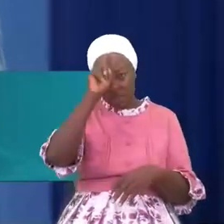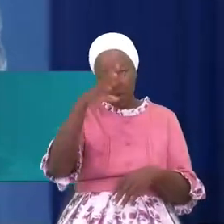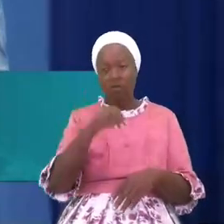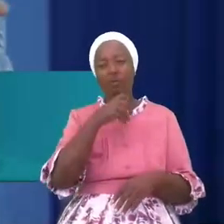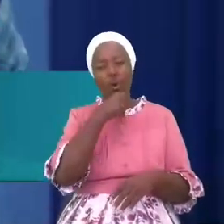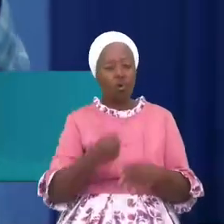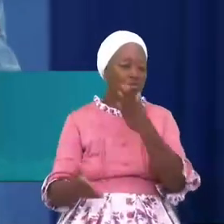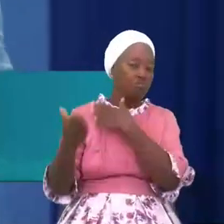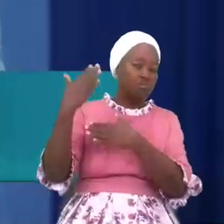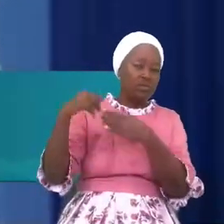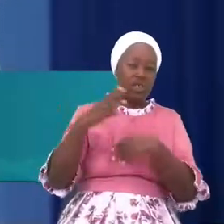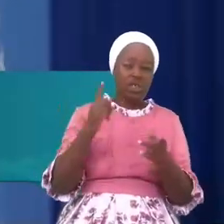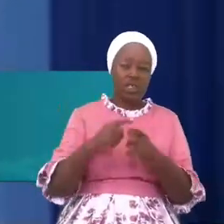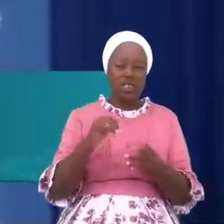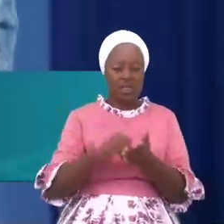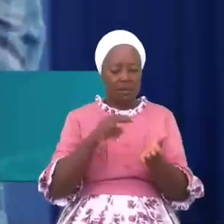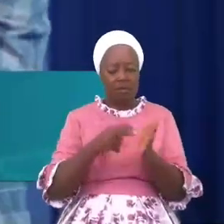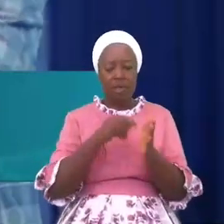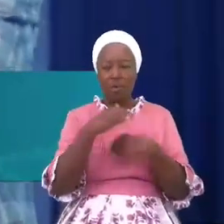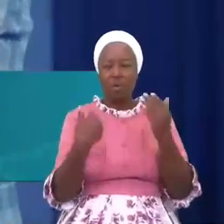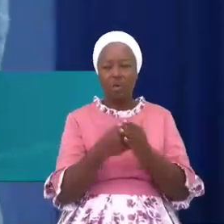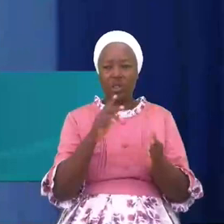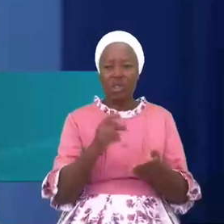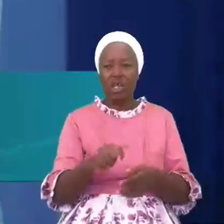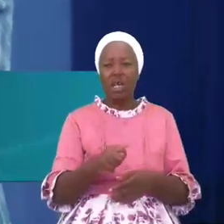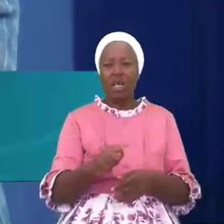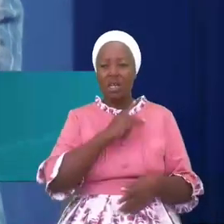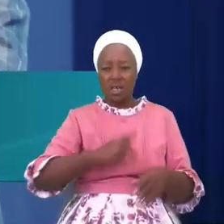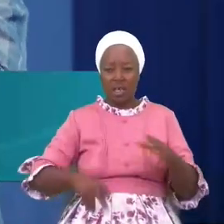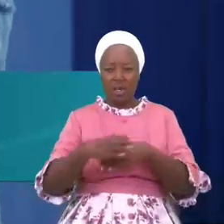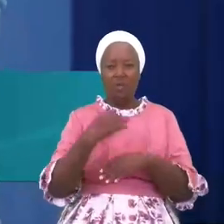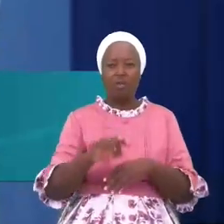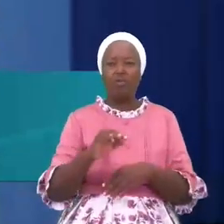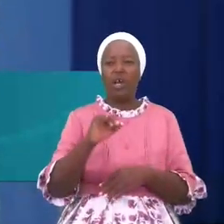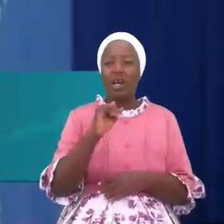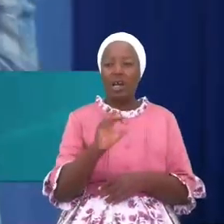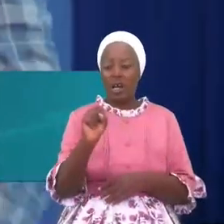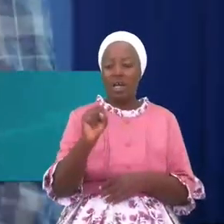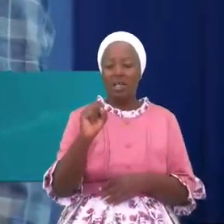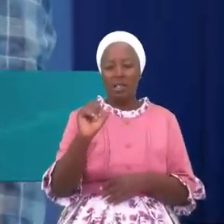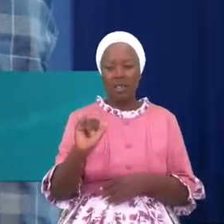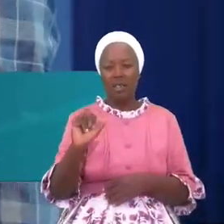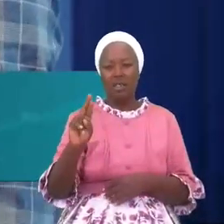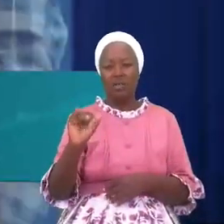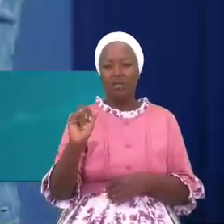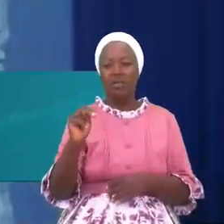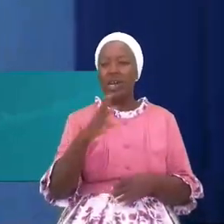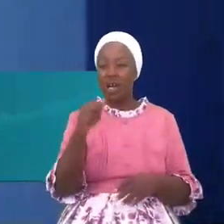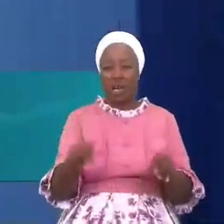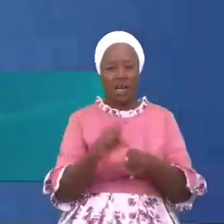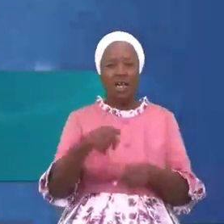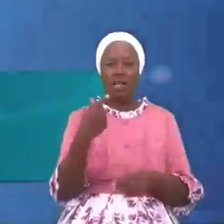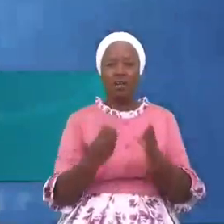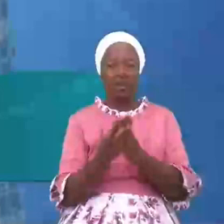anciens, il veut dire que tous les empires des Assyriens sont comme l'herbe. il veut dire que tous ces empires